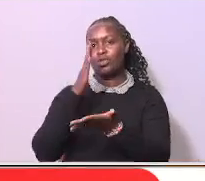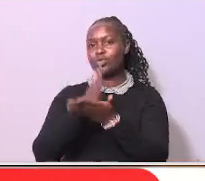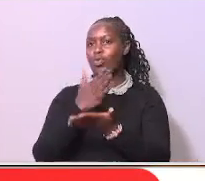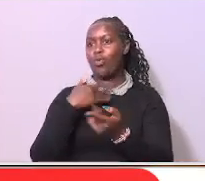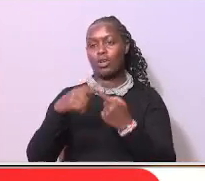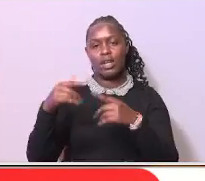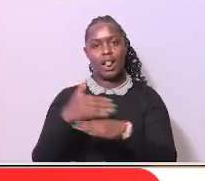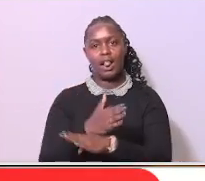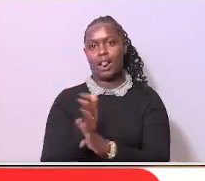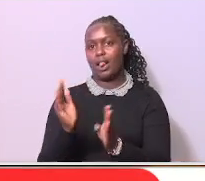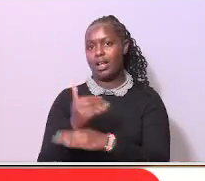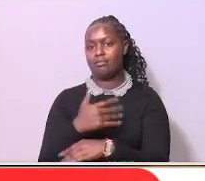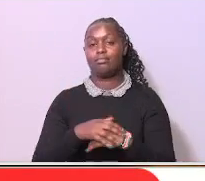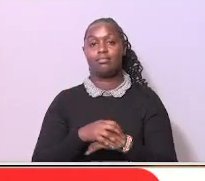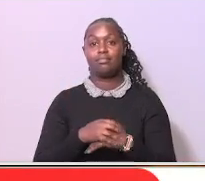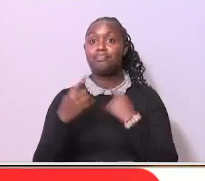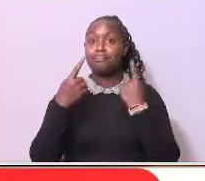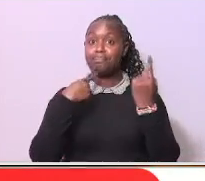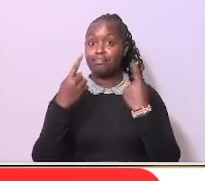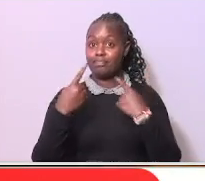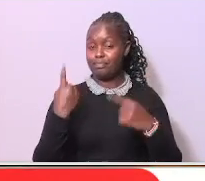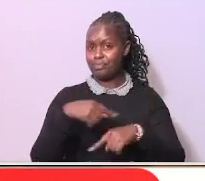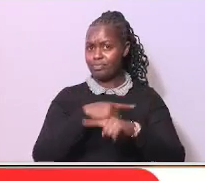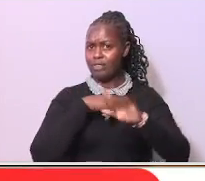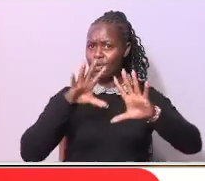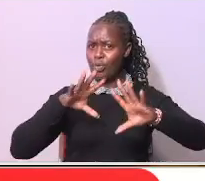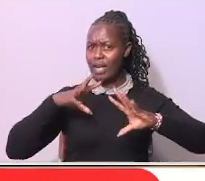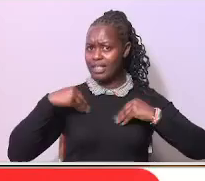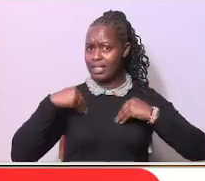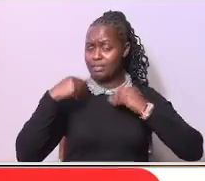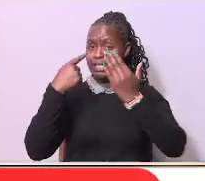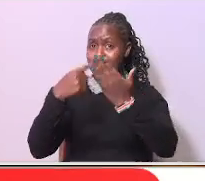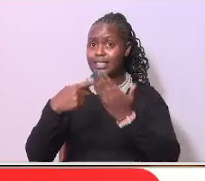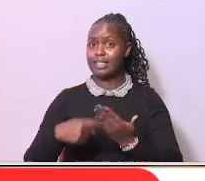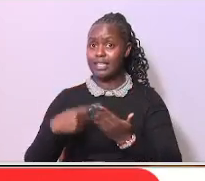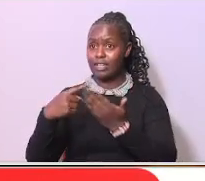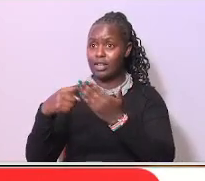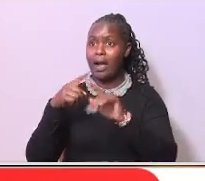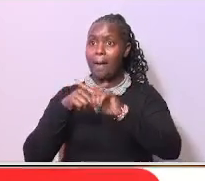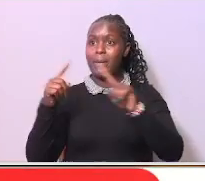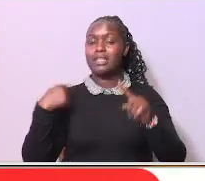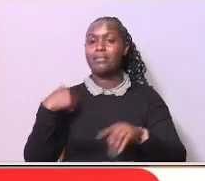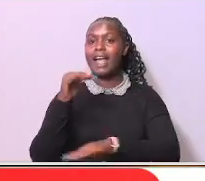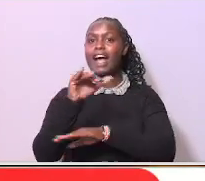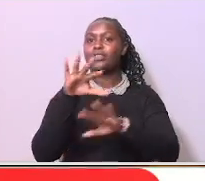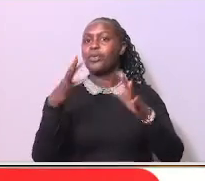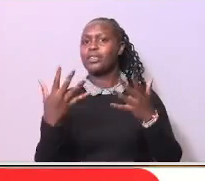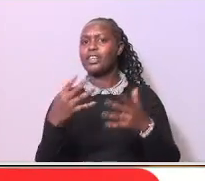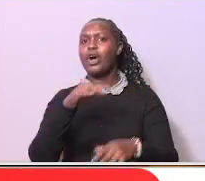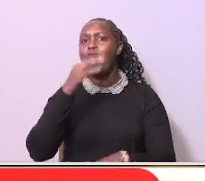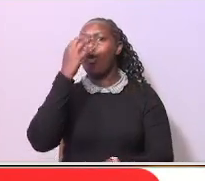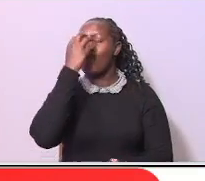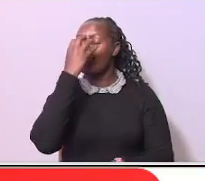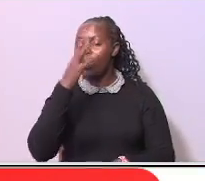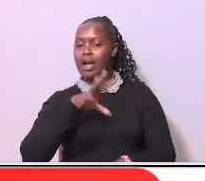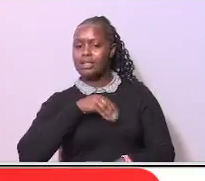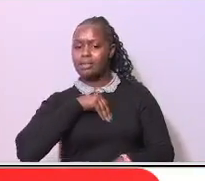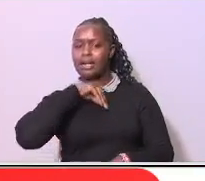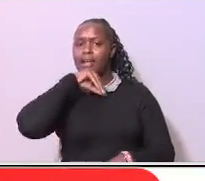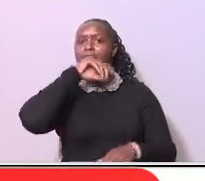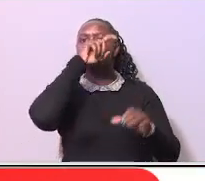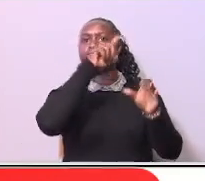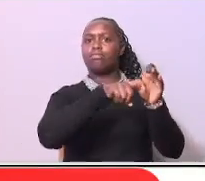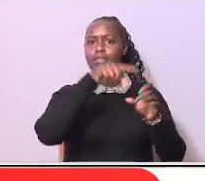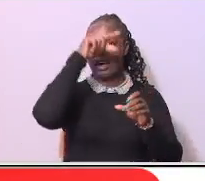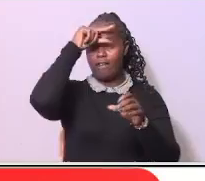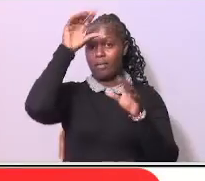tunajua. Waongee, hatukatai mazungumzo. Lakini kile naomba ni Ruto asikubali Raila aingie kwa serikali. But